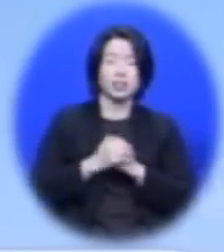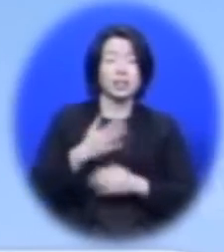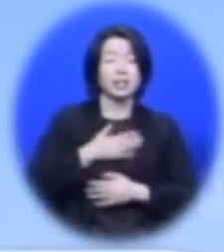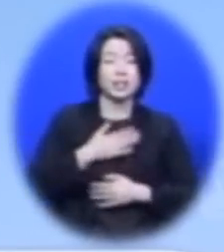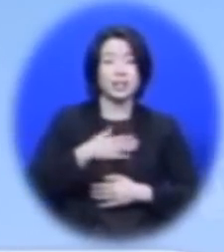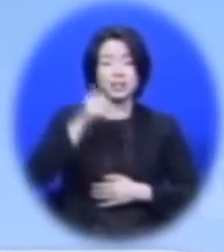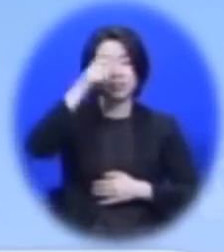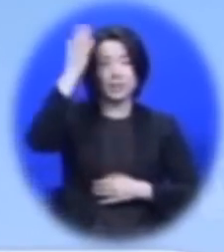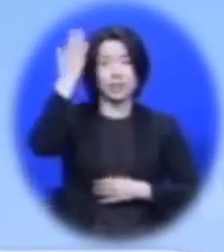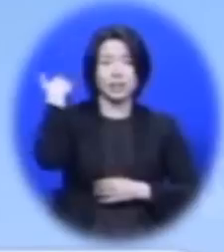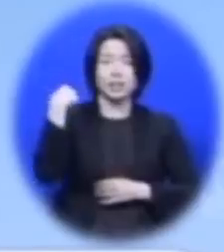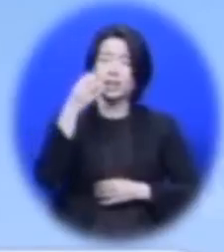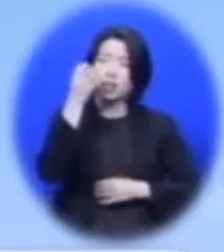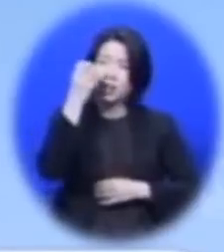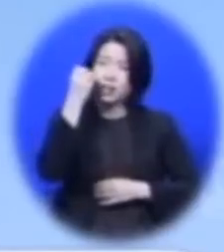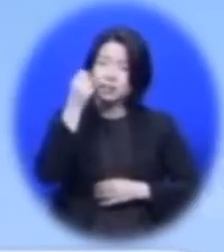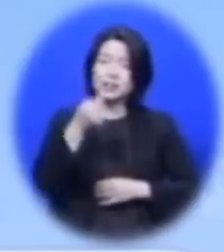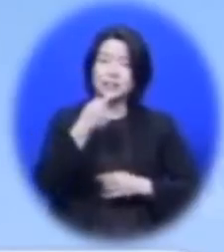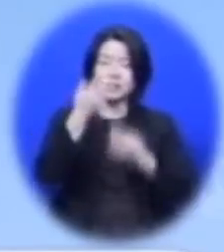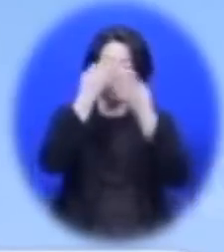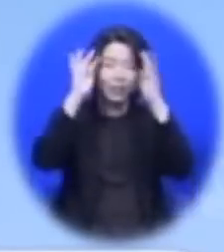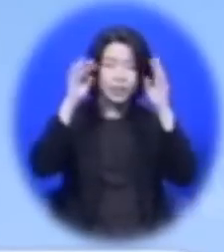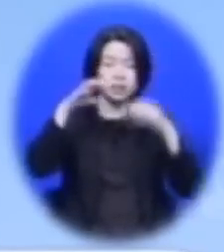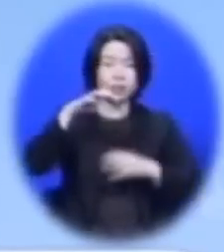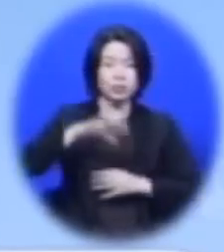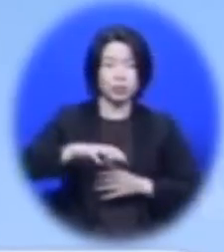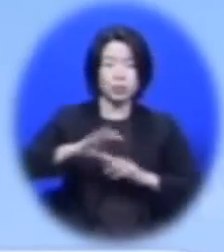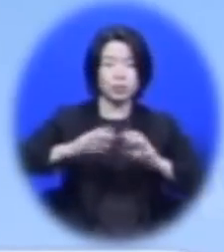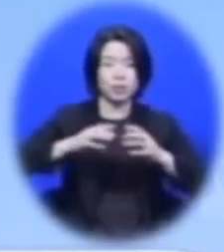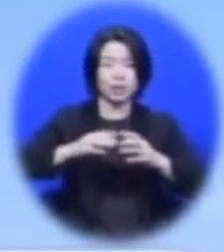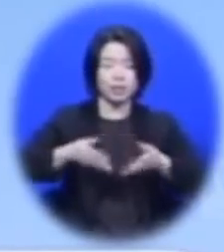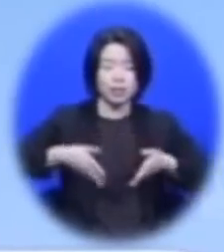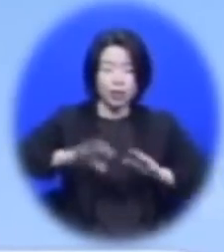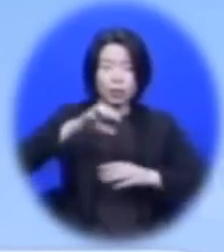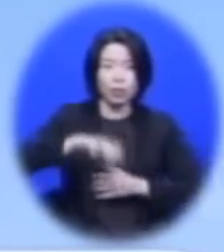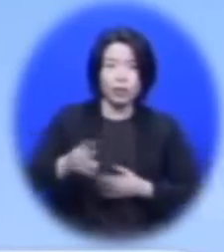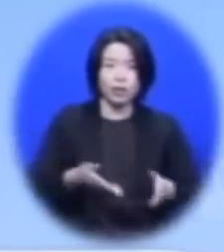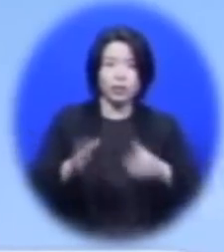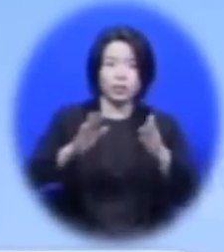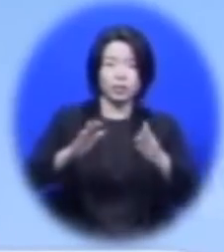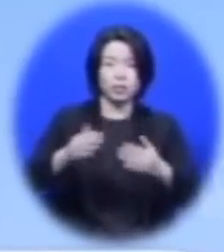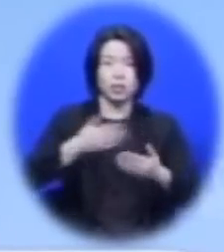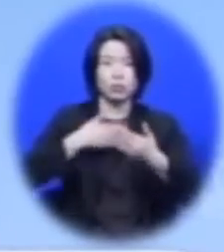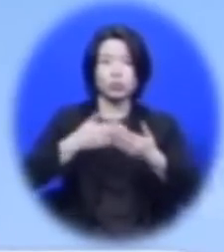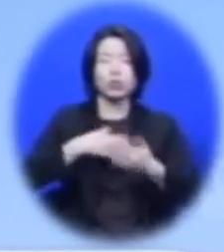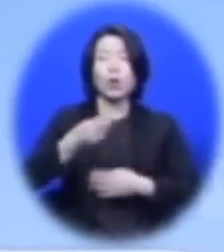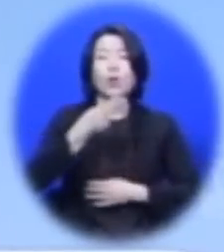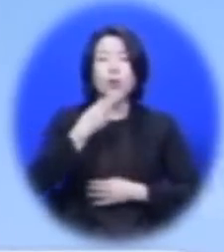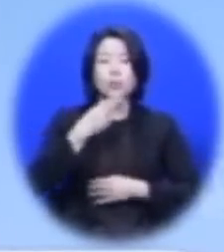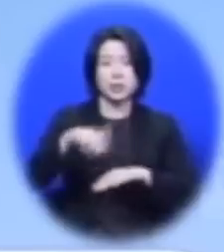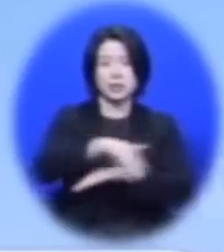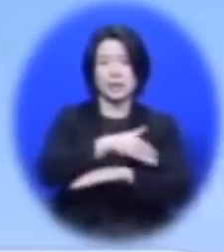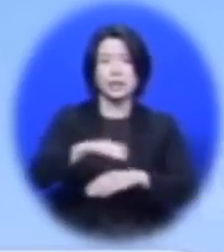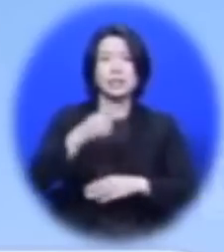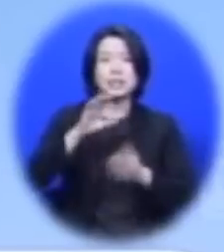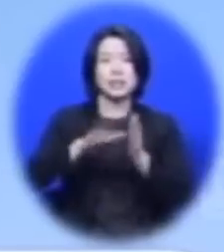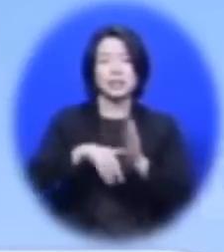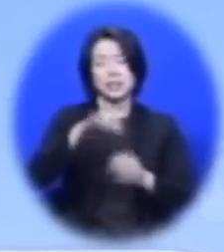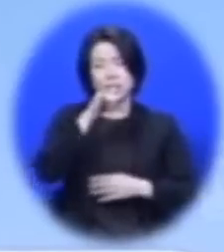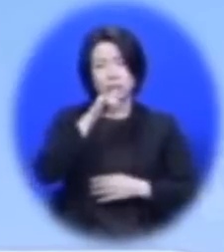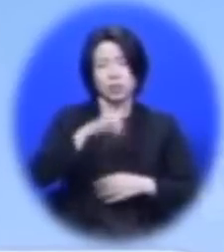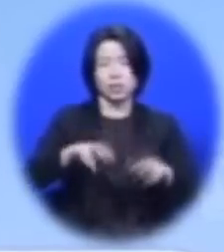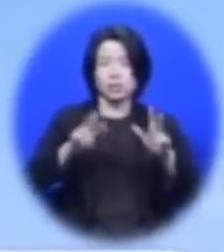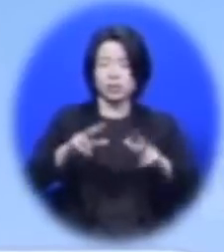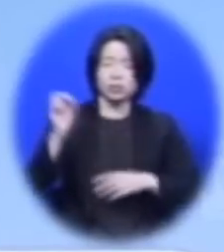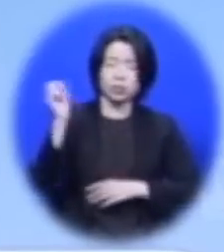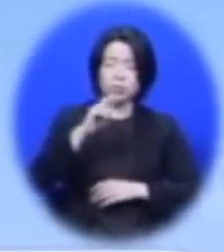나는 한때 낯선 인도 땅을 마치 정든 고향길 걷듯이 아무 두려움 없이 다녔다. 그런데 지금 엉뚱한